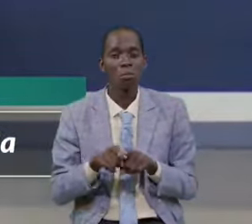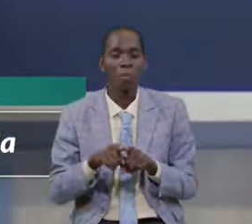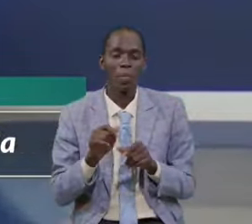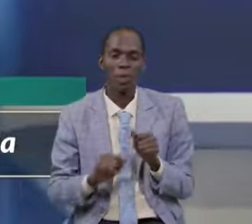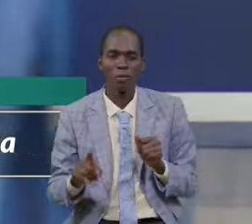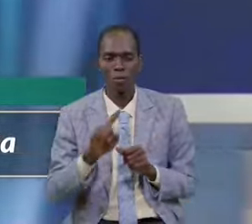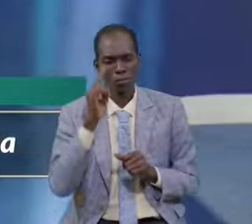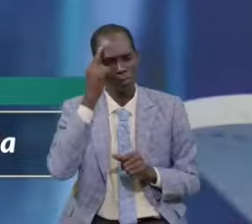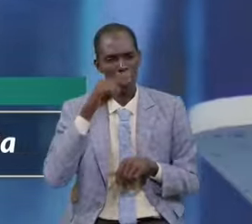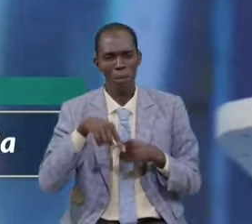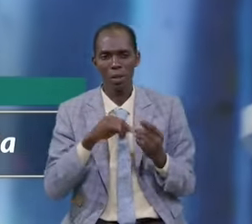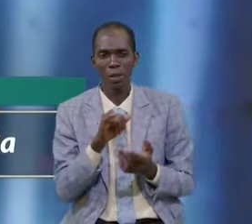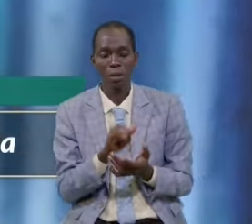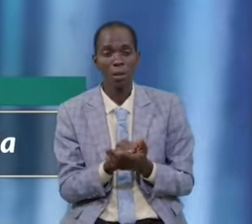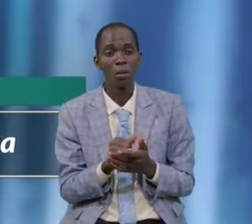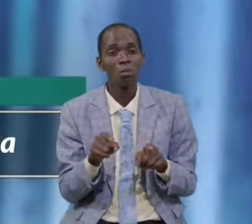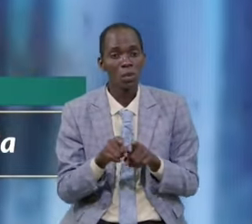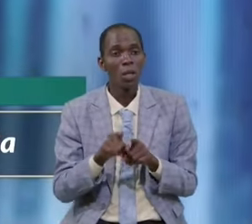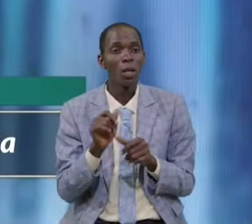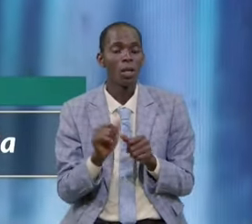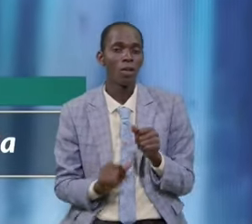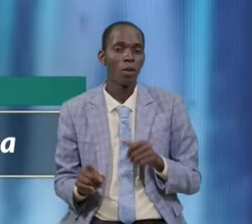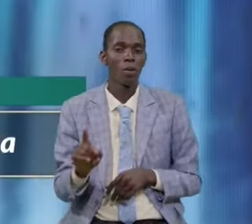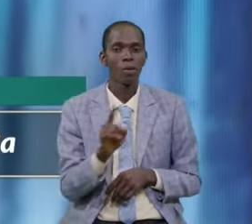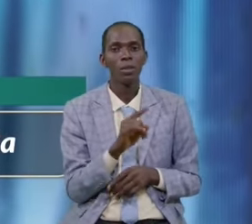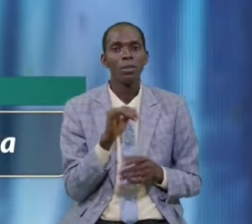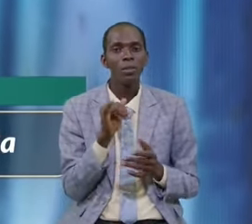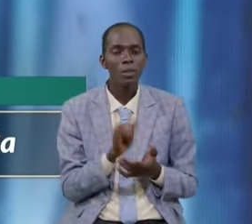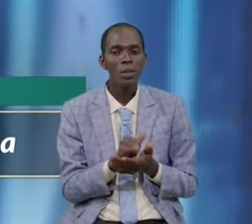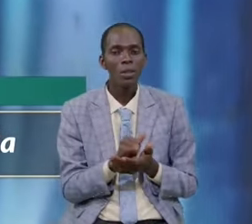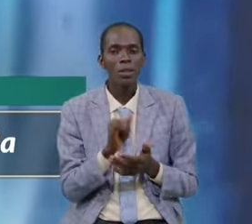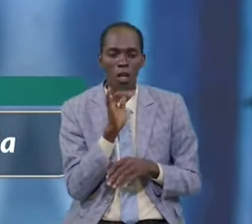pense à ça, tous ceux qui s'appellent de mon nom,